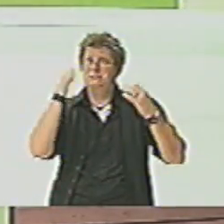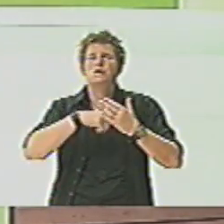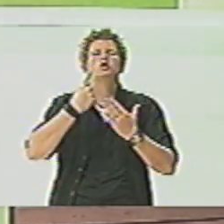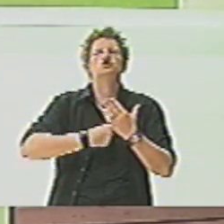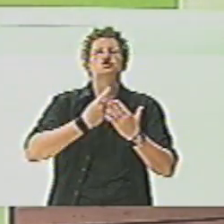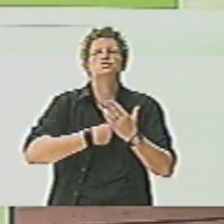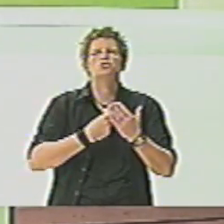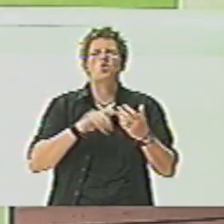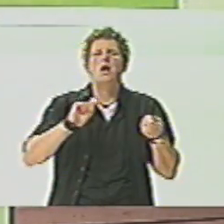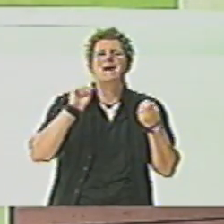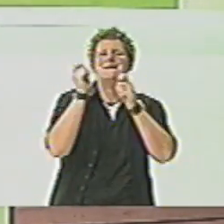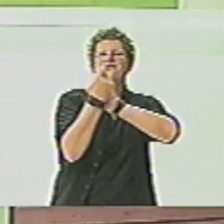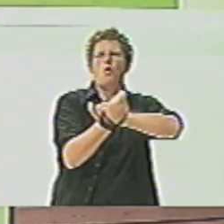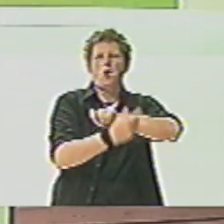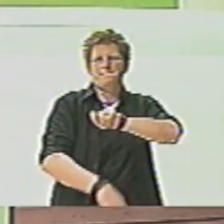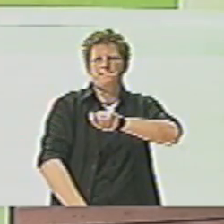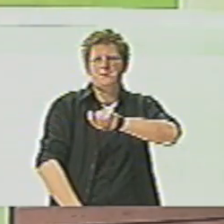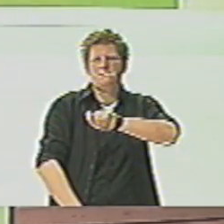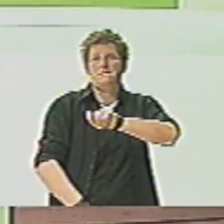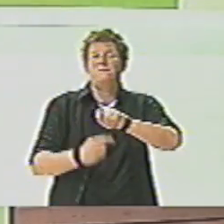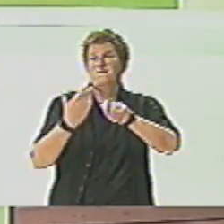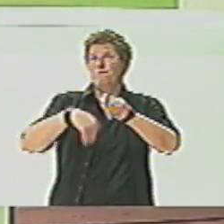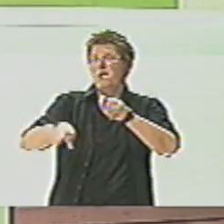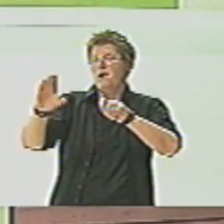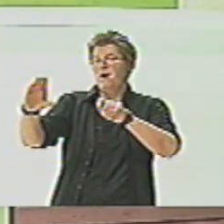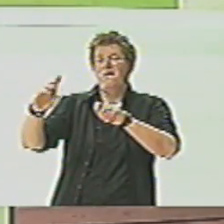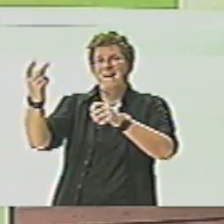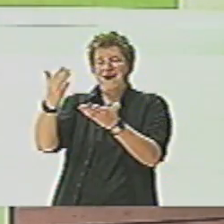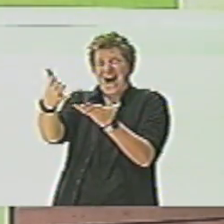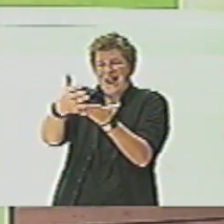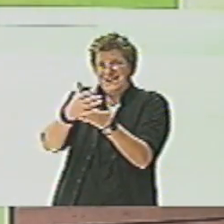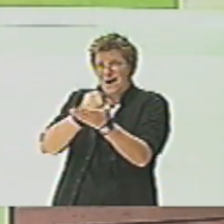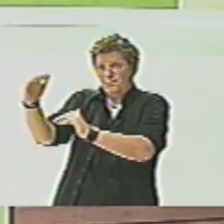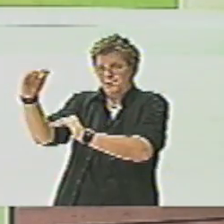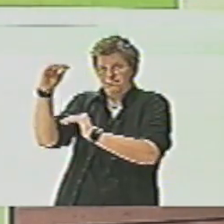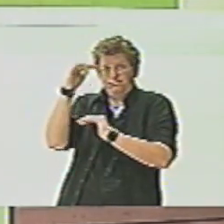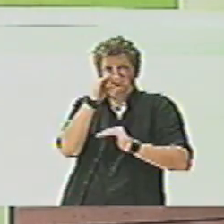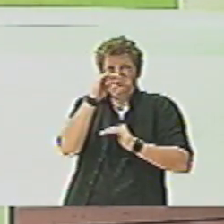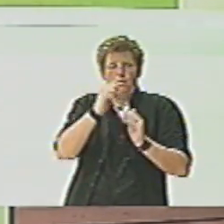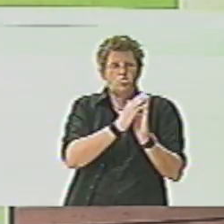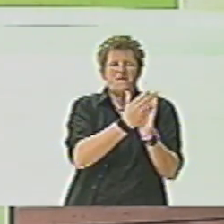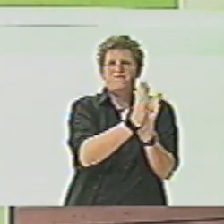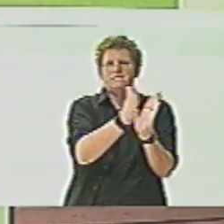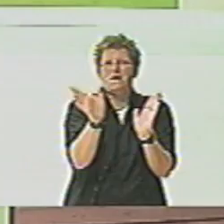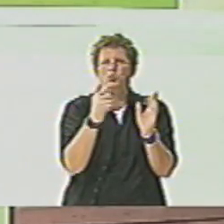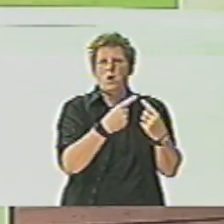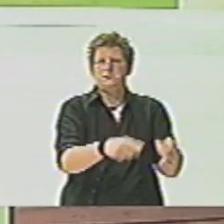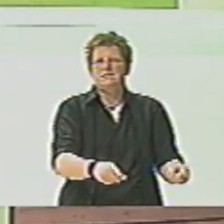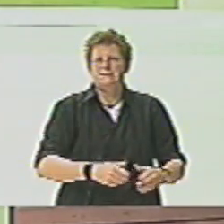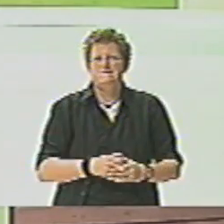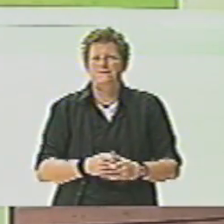sie auch erhöht. Und darum, liebe Freundinnen und Freunde, der größte Landesverband der Grünen muss auch